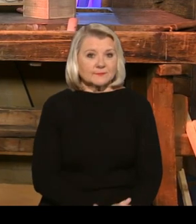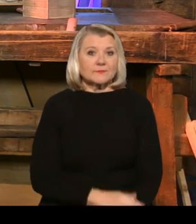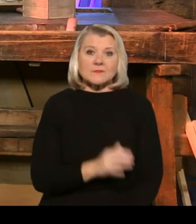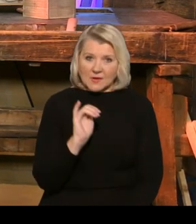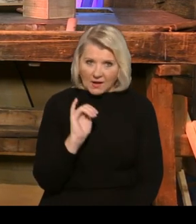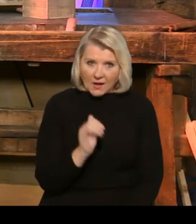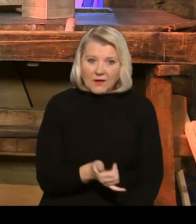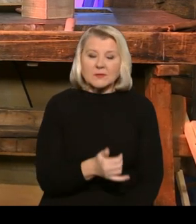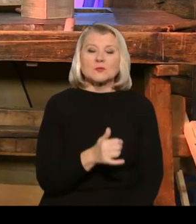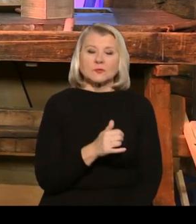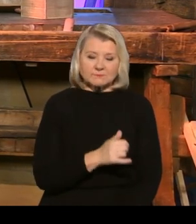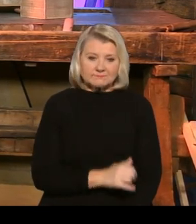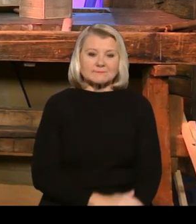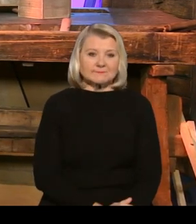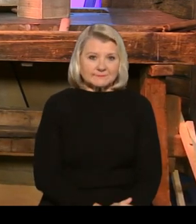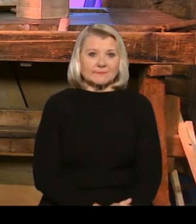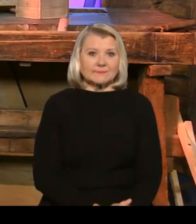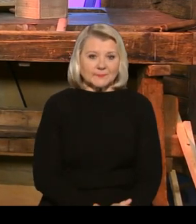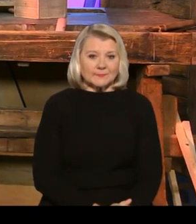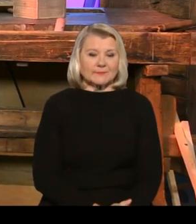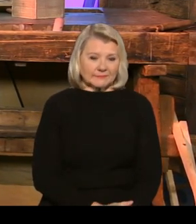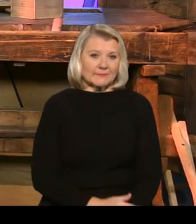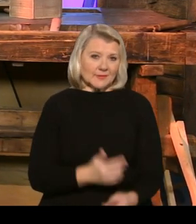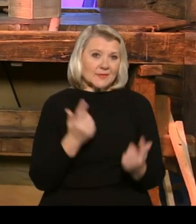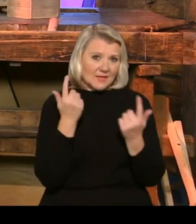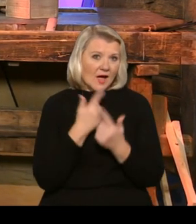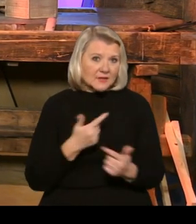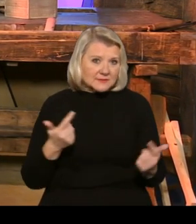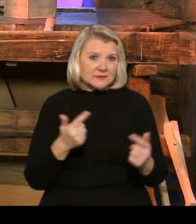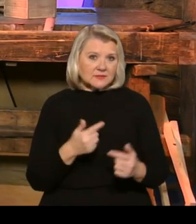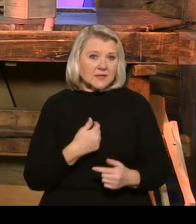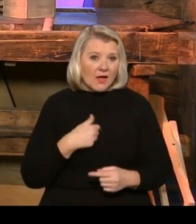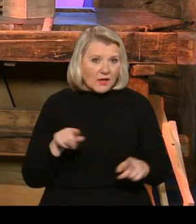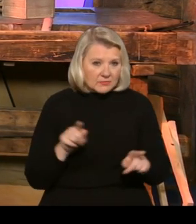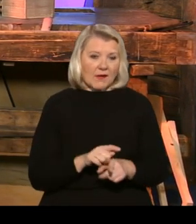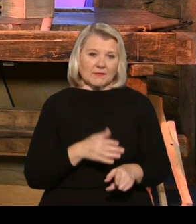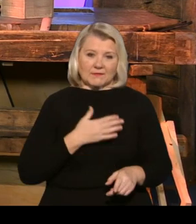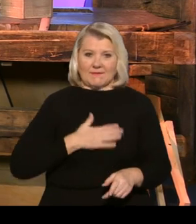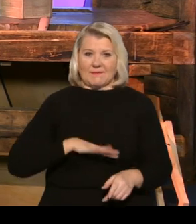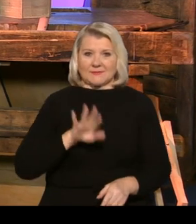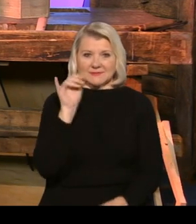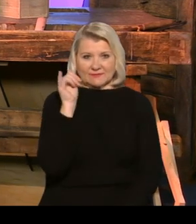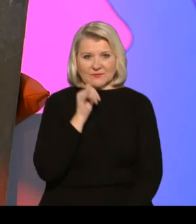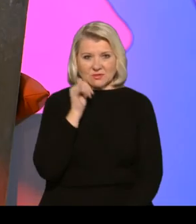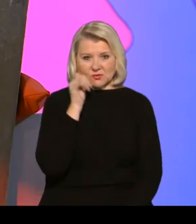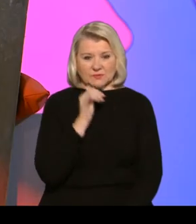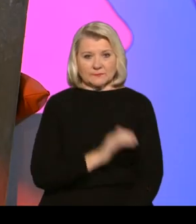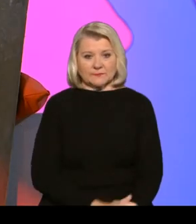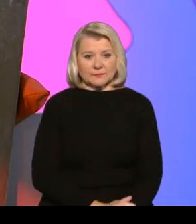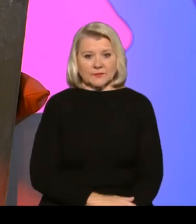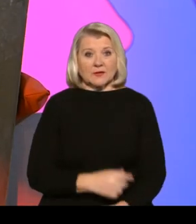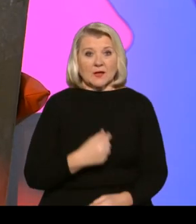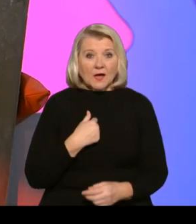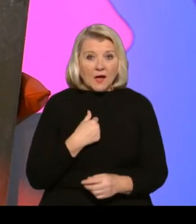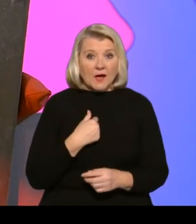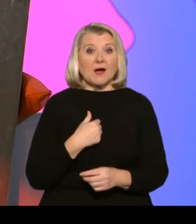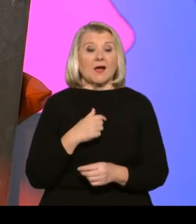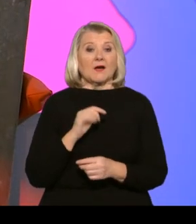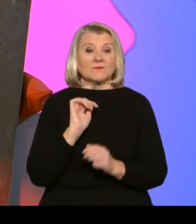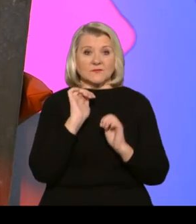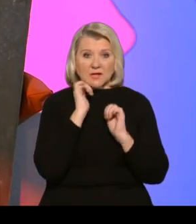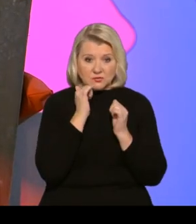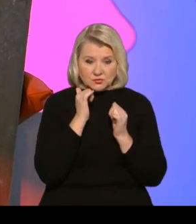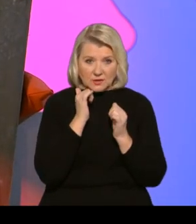Máte. No já, že se ptám, já samozřejmě taky. A to my s Faninkou a Filipkem